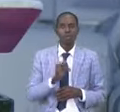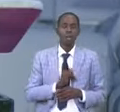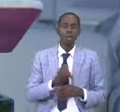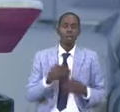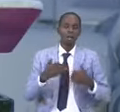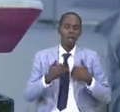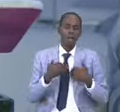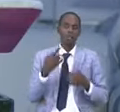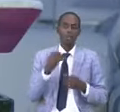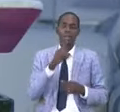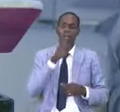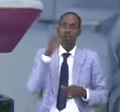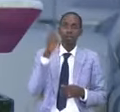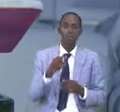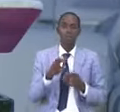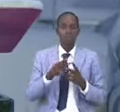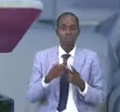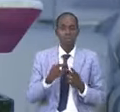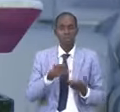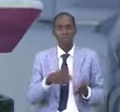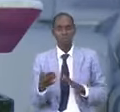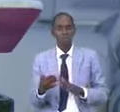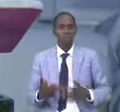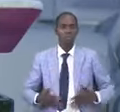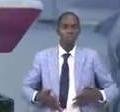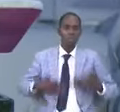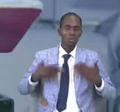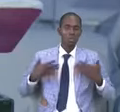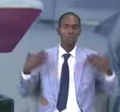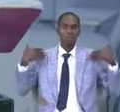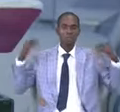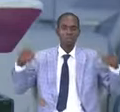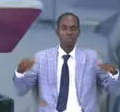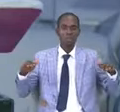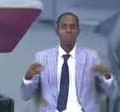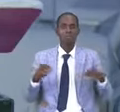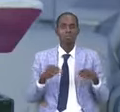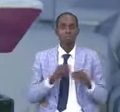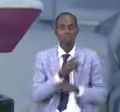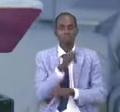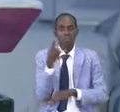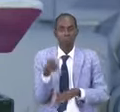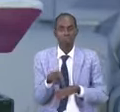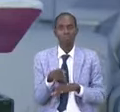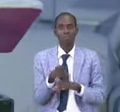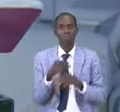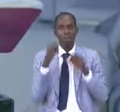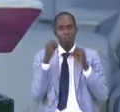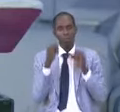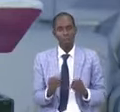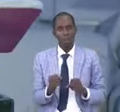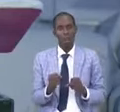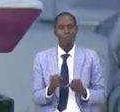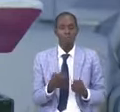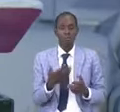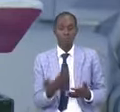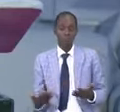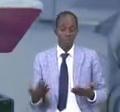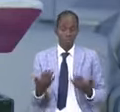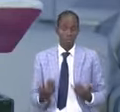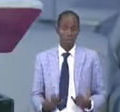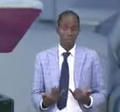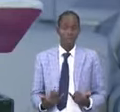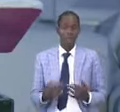ni la mort ni la vie ni les anges ni les dominations ni les plus choses présentes ni les choses à venir